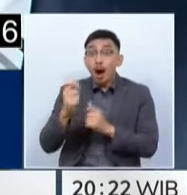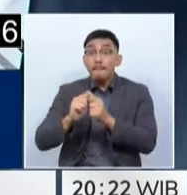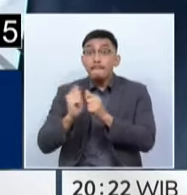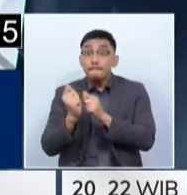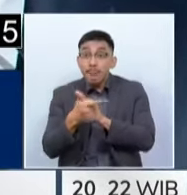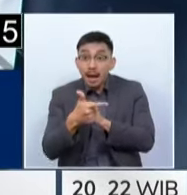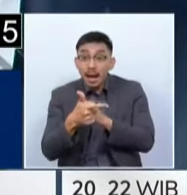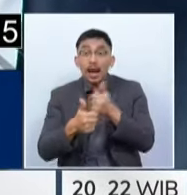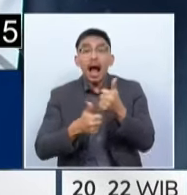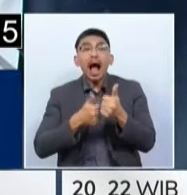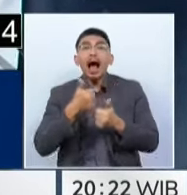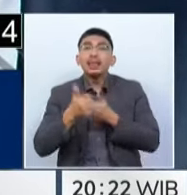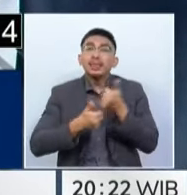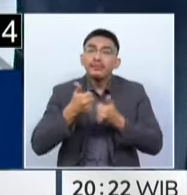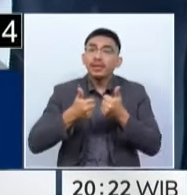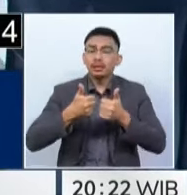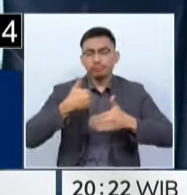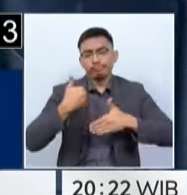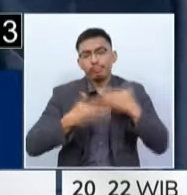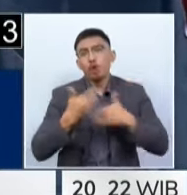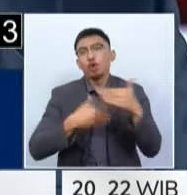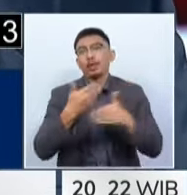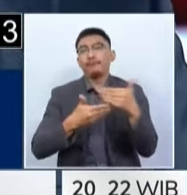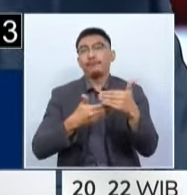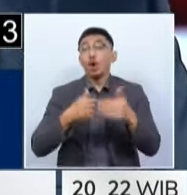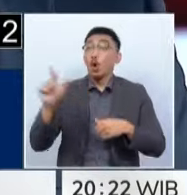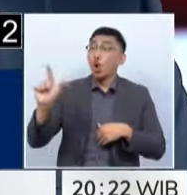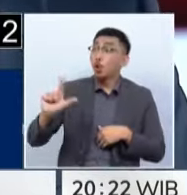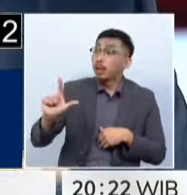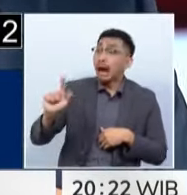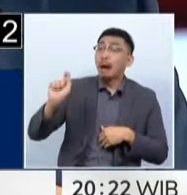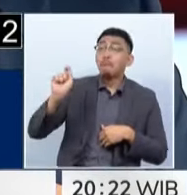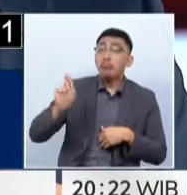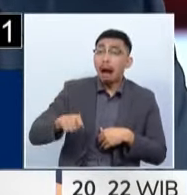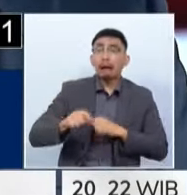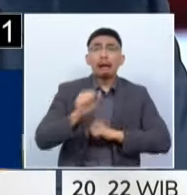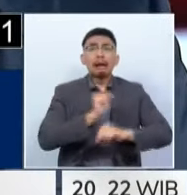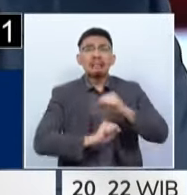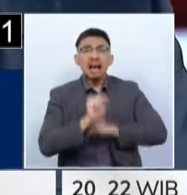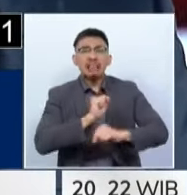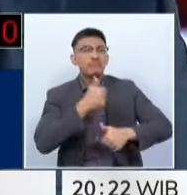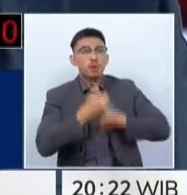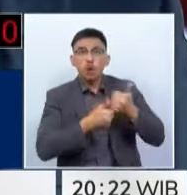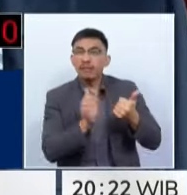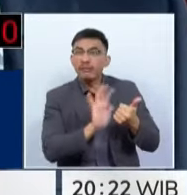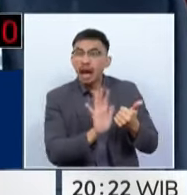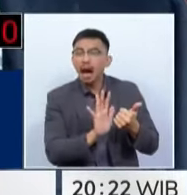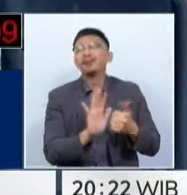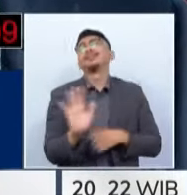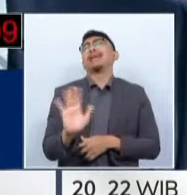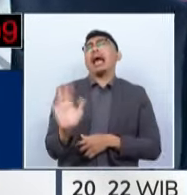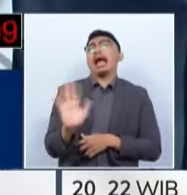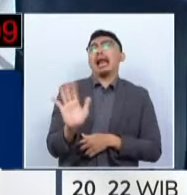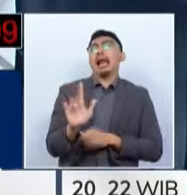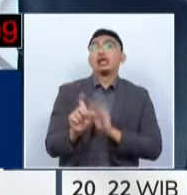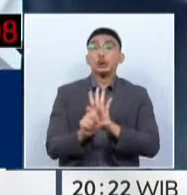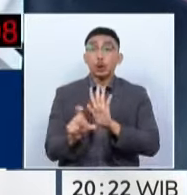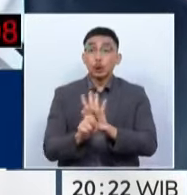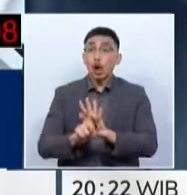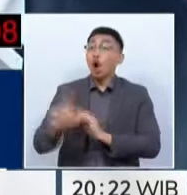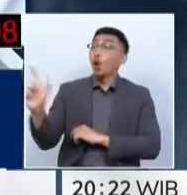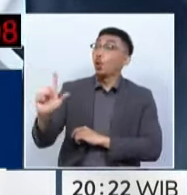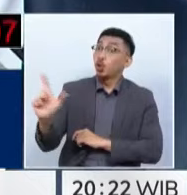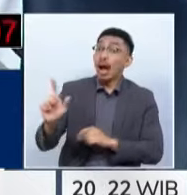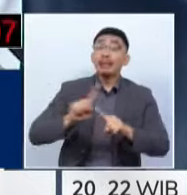produktif jangan hutang itu digunakan untuk kegiatan yang nonproduktif misalnya hutang dipakai untuk membeli alut